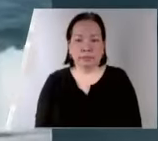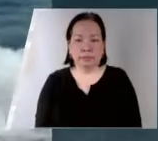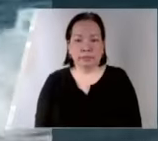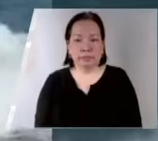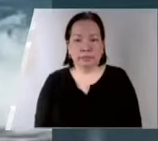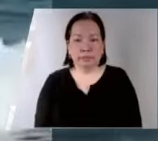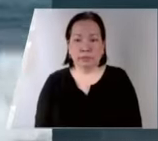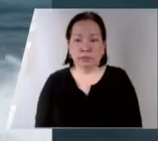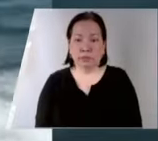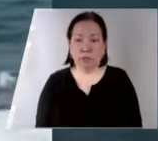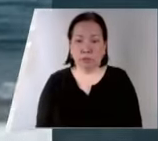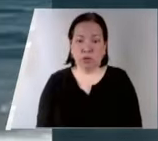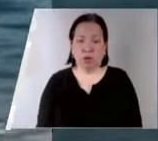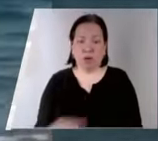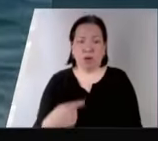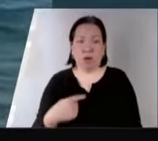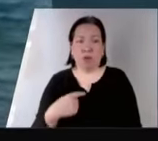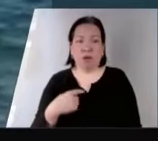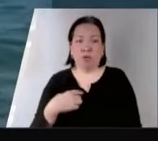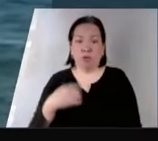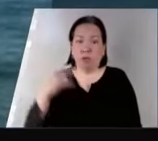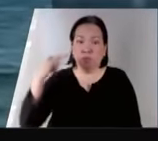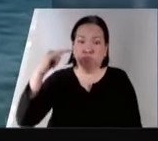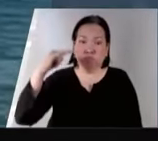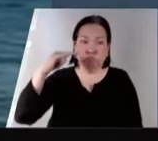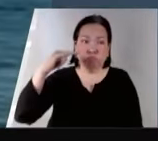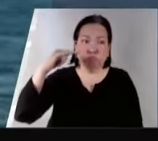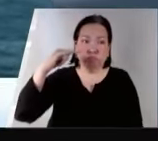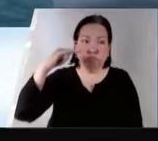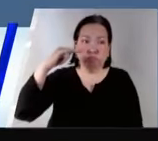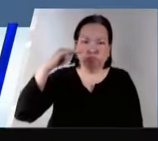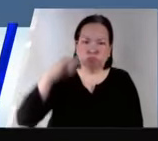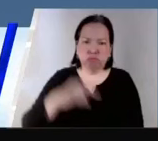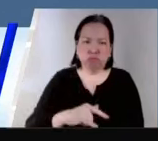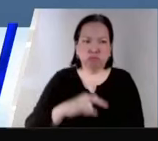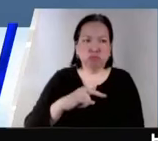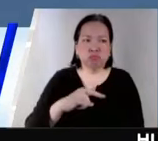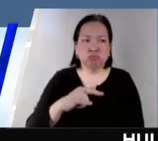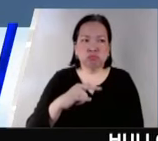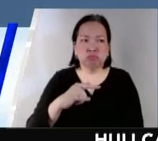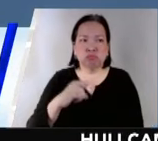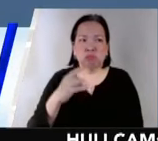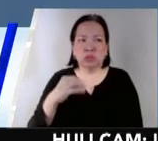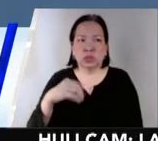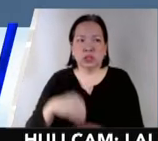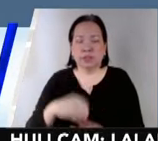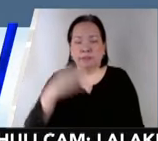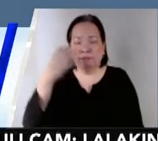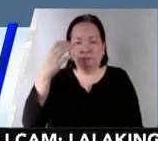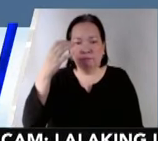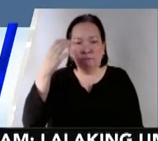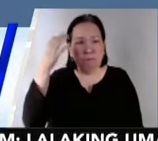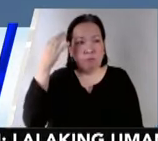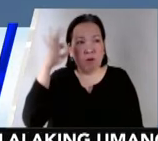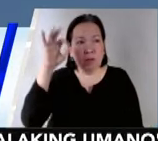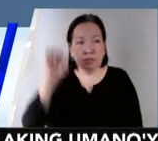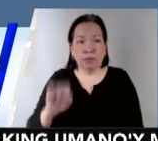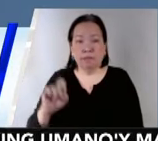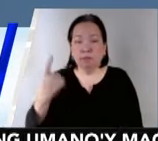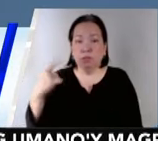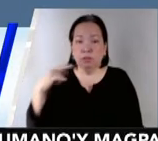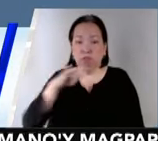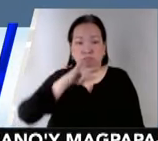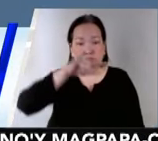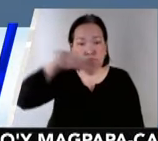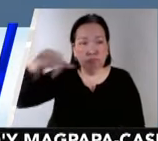Biglang bumagsak ang isang jet plane sa gitna ng airshow sa southern France. Ilang saglit bago yan, nagpaikot-ikot muna sa air ang aircraft